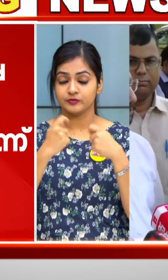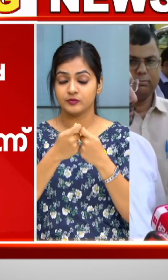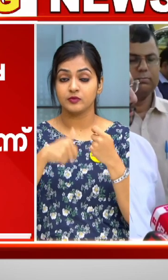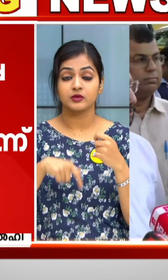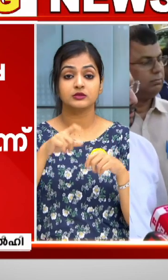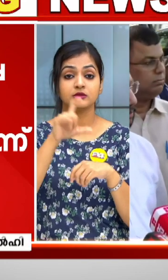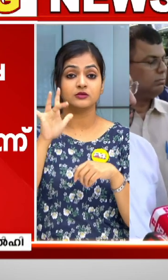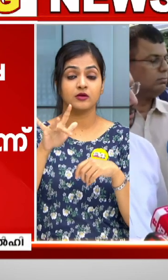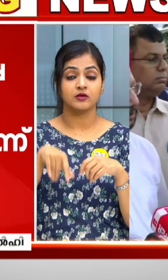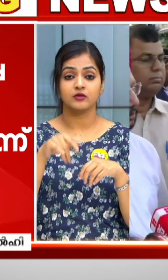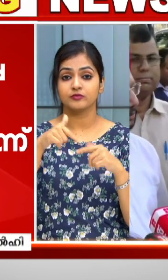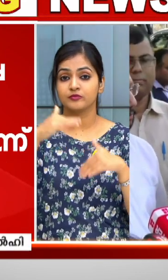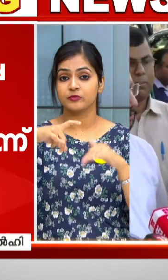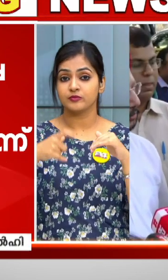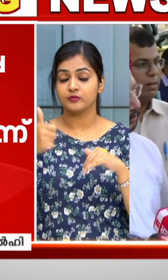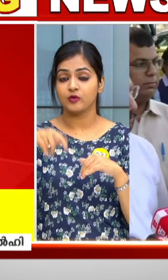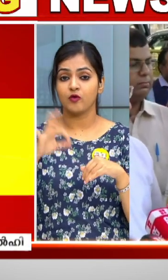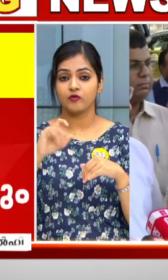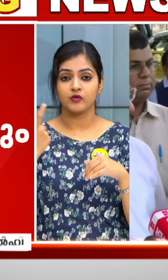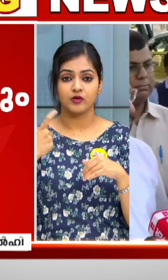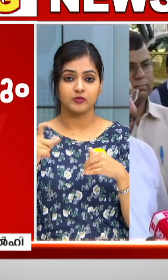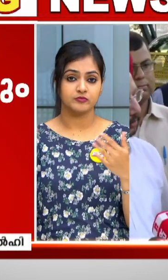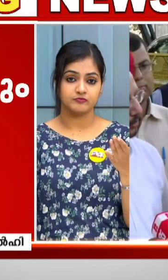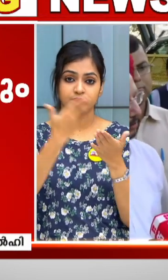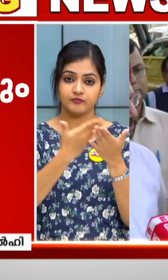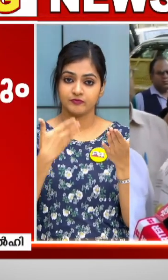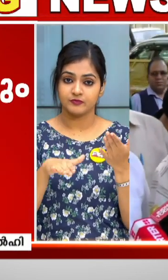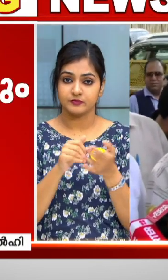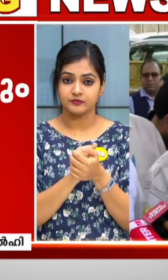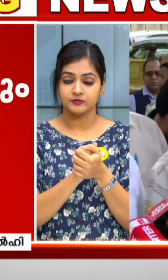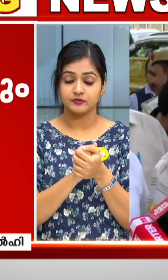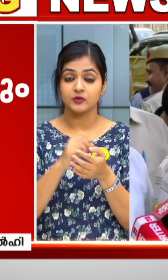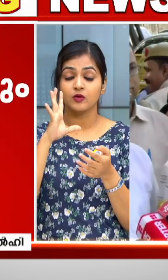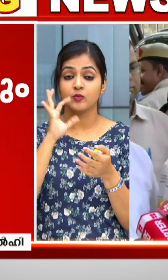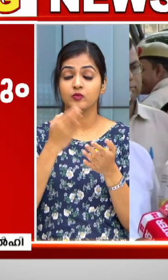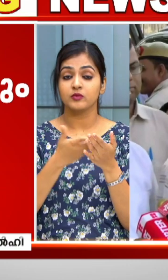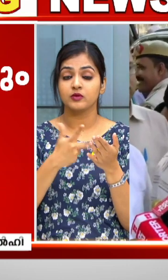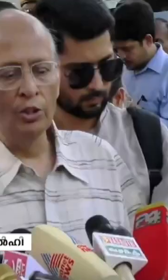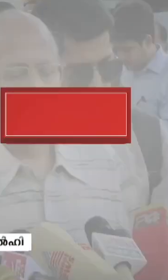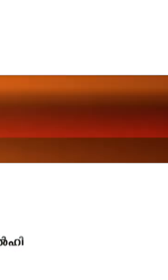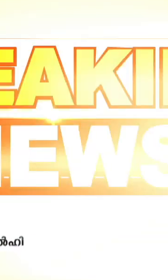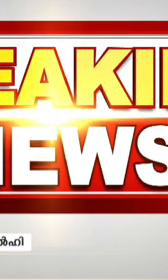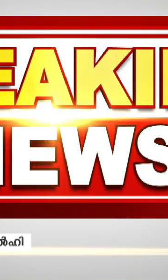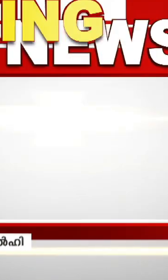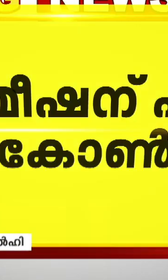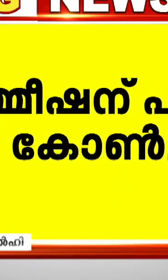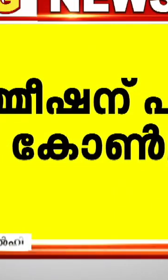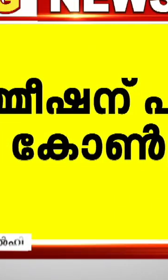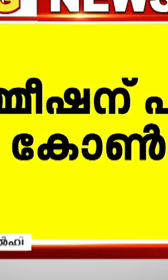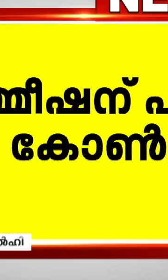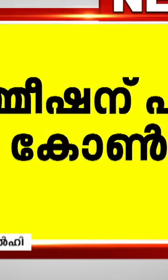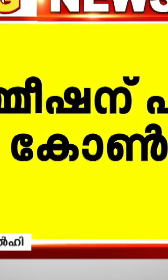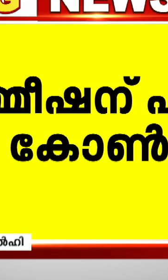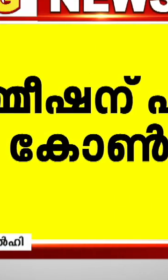കമ്മീഷൻ ആസ്ഥാനത്തെത്തി പരാതി ഔദ്യോഗികമായി നൽകിയിരിക്കുന്നത്. പ്രധാനമന്ത്രിയുടെ പരാമർശം ദൗർഭാഗ്യകരമാണ് എന്നും അദ്ദേഹം